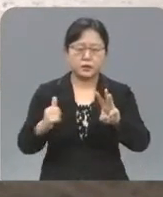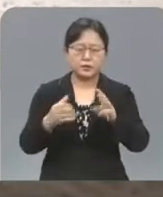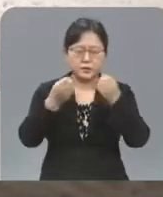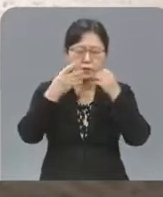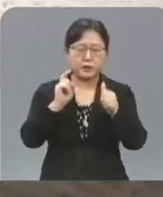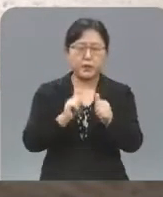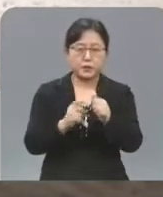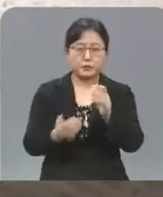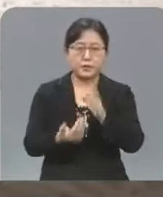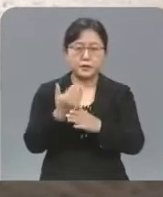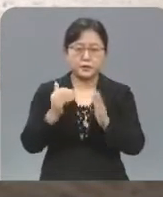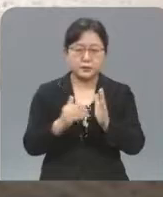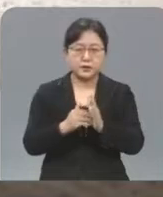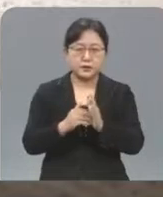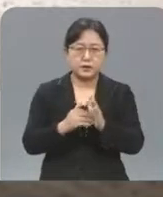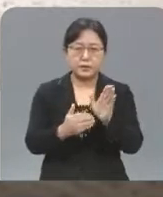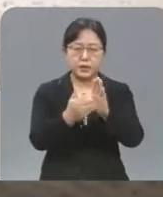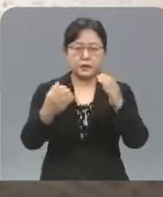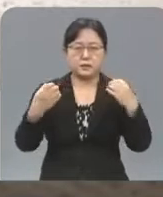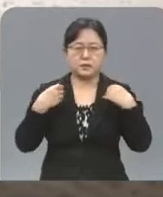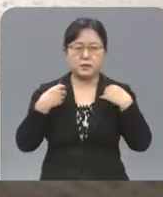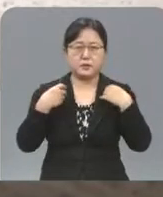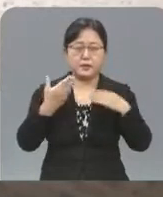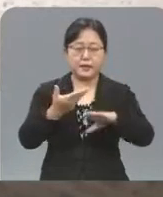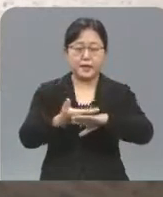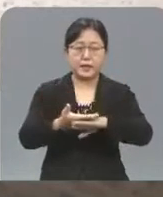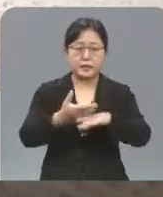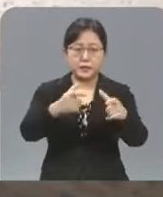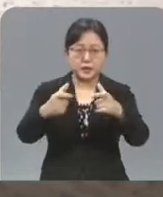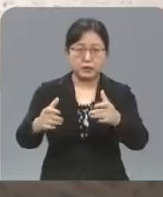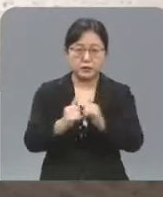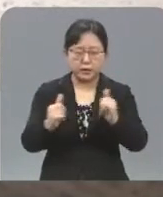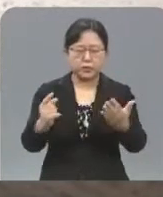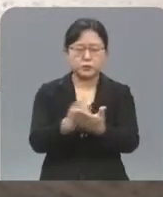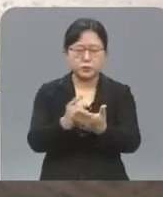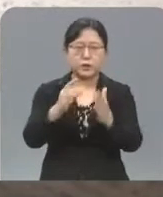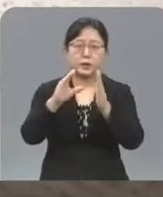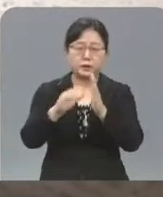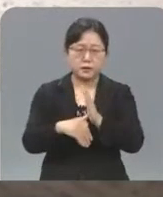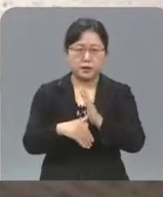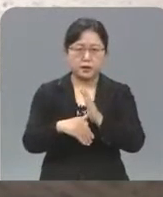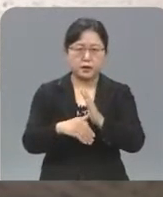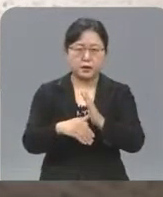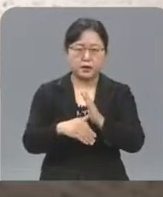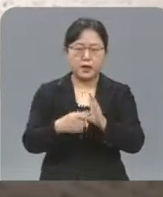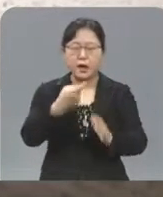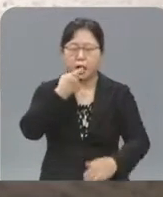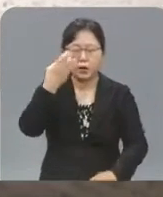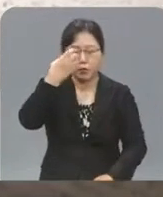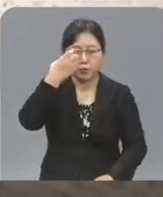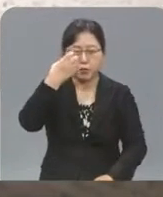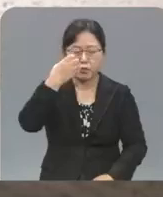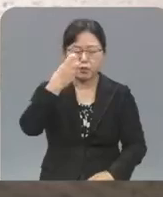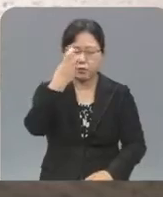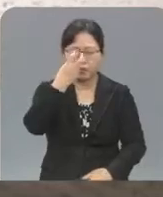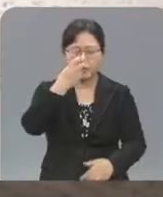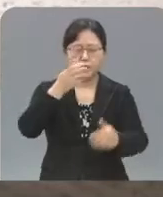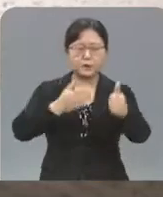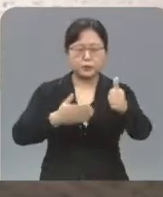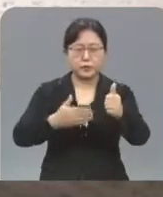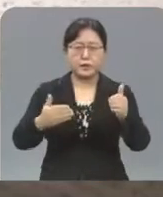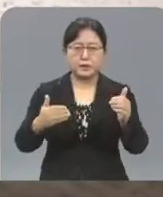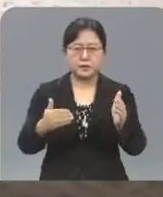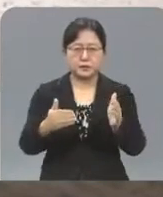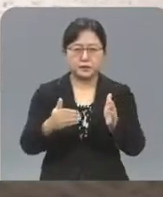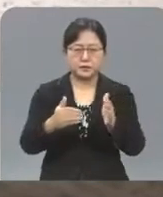확장자가 추가 됐는데요 방역당국은 다른 지역 사람들과 접촉이 있을 경우에 선별 질려서 를 통한 진단 검사를 당부하고